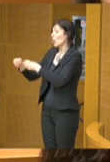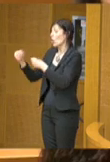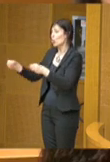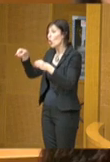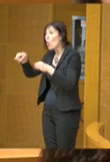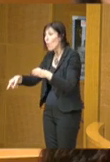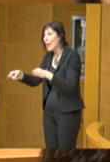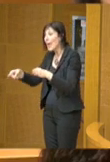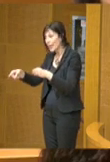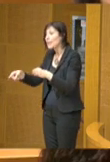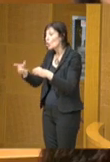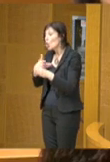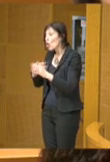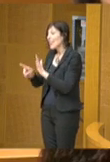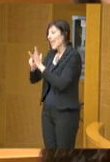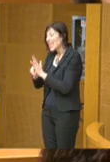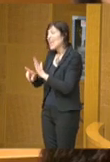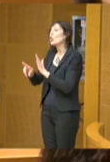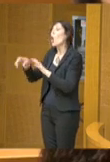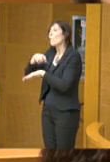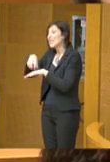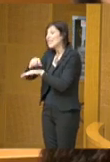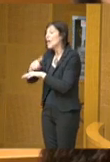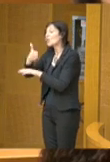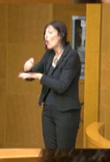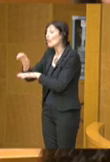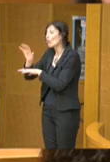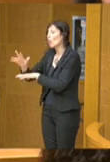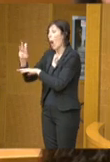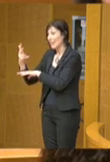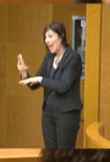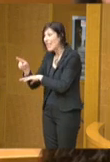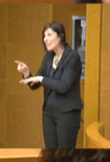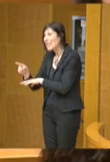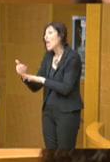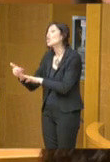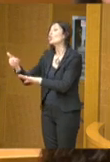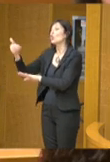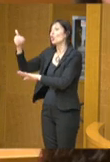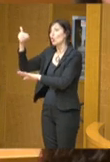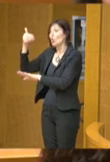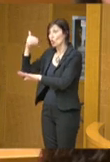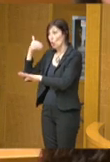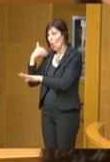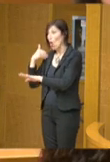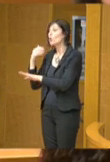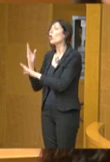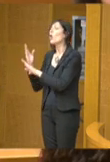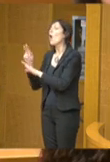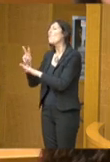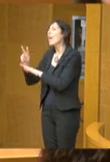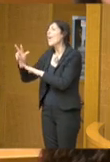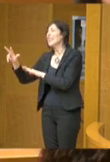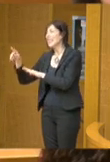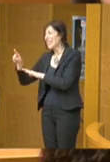il decreto ministeriale 153 dello scorso agosto del 23 a firma del